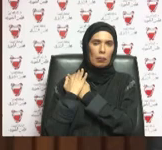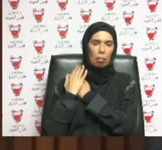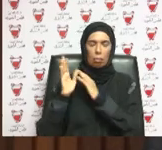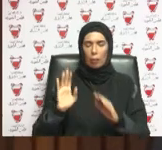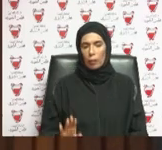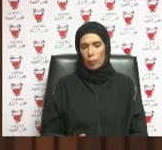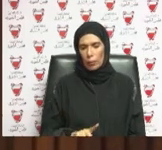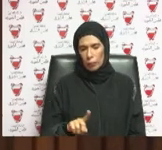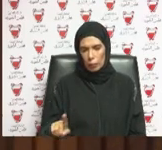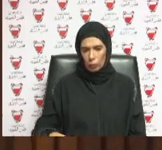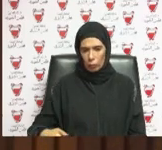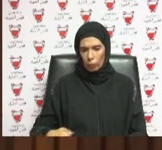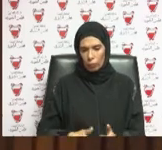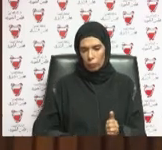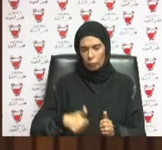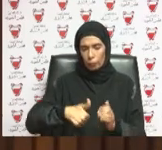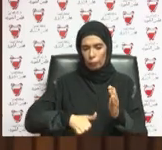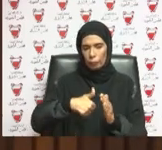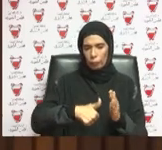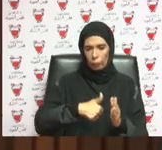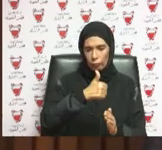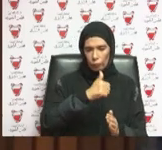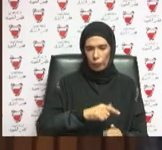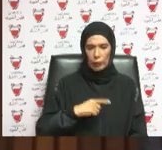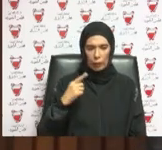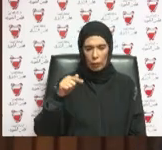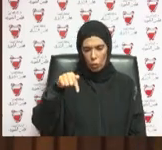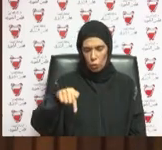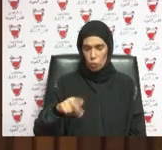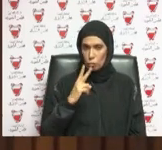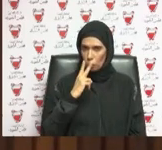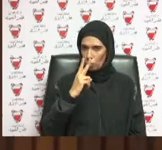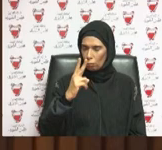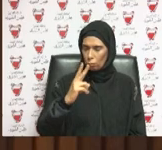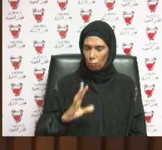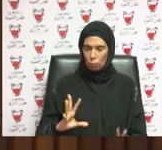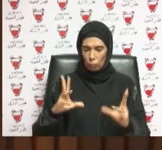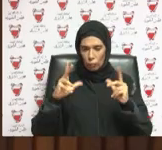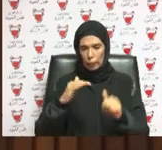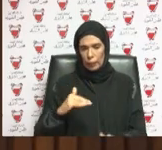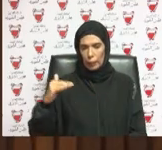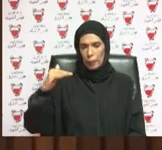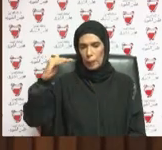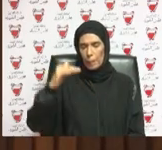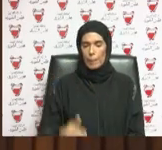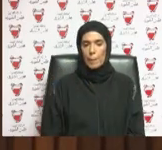الوزراء تحقيق إنجازات كبيرة حتى وصلت إلى ما وصلت إليه الآن من ازدهار وتقدم،